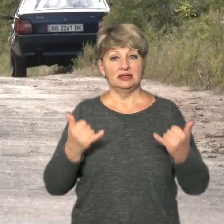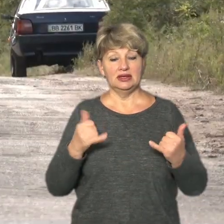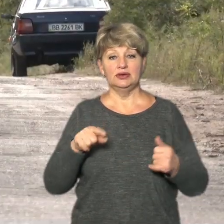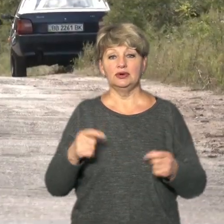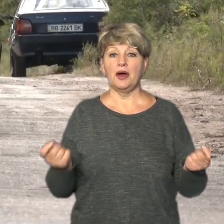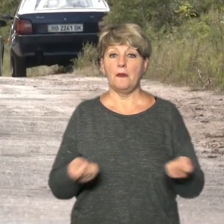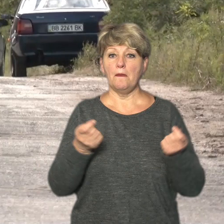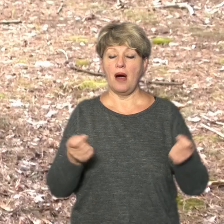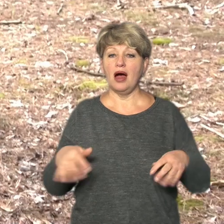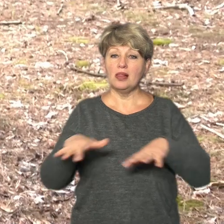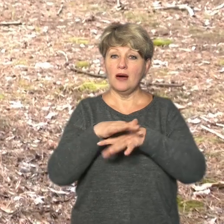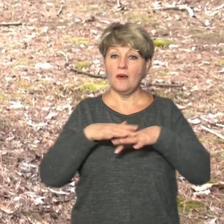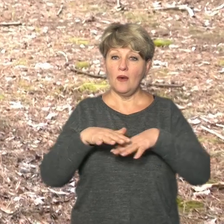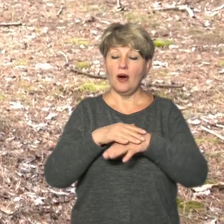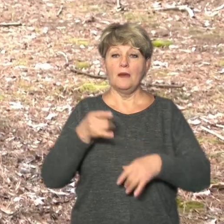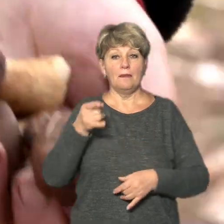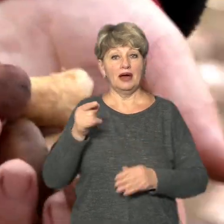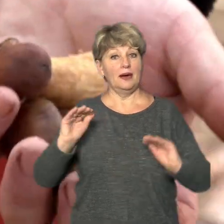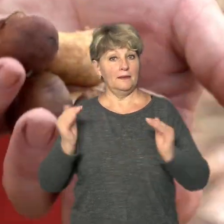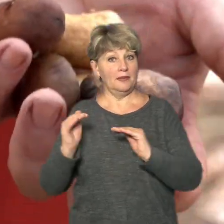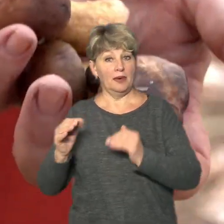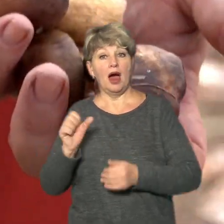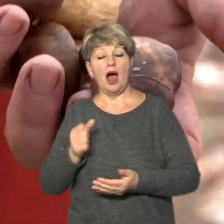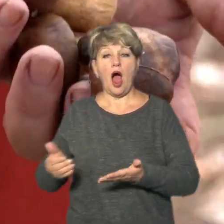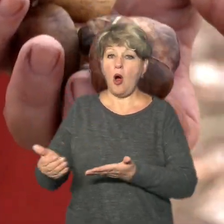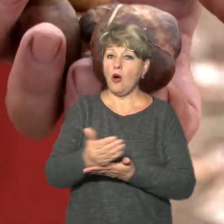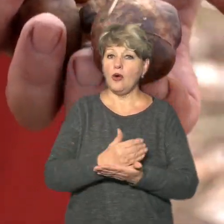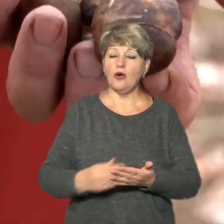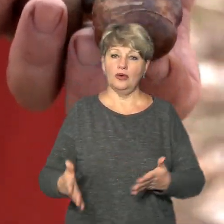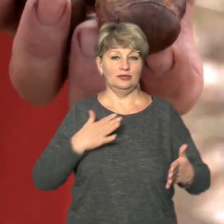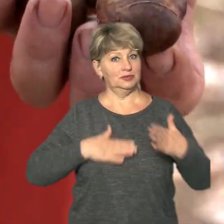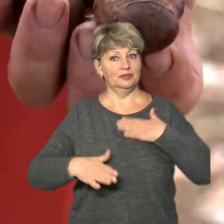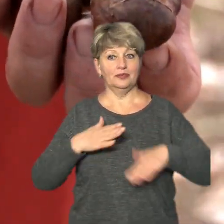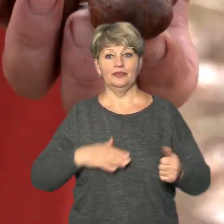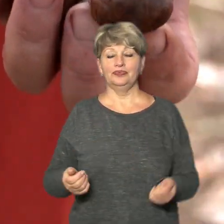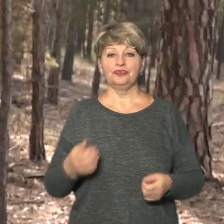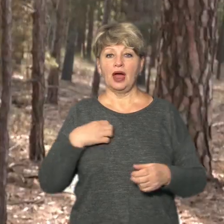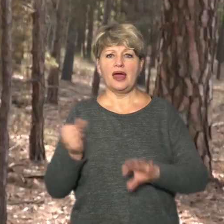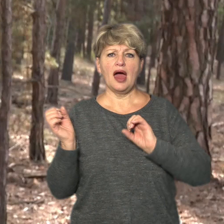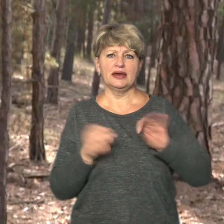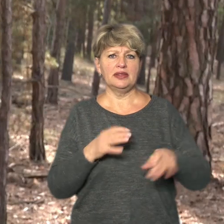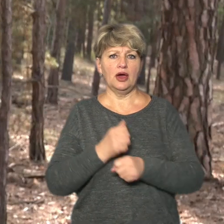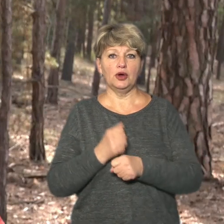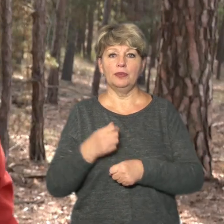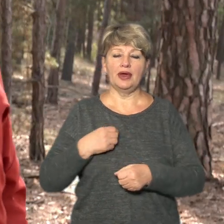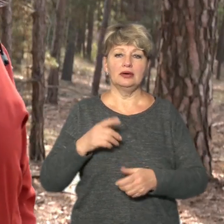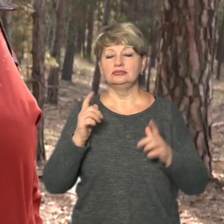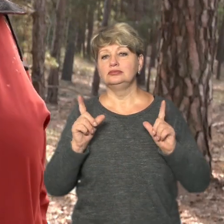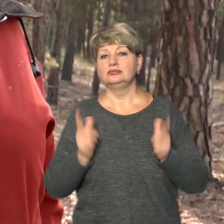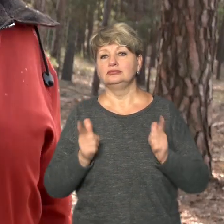машин біля дороги менше ніж торік проте врожай грибів тішить я кидаю всю роботу і йду по гриби